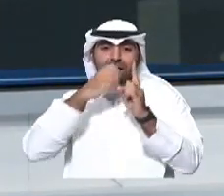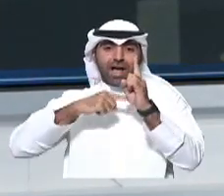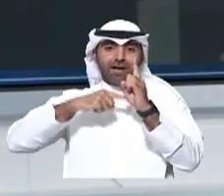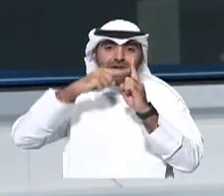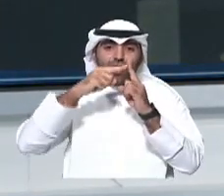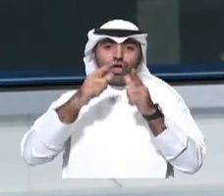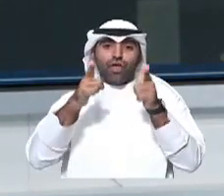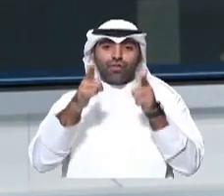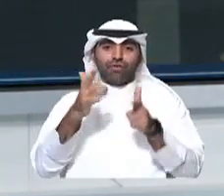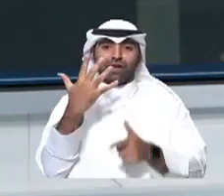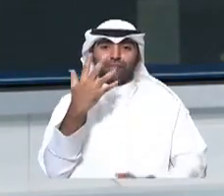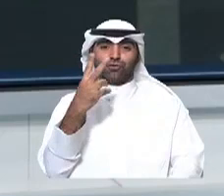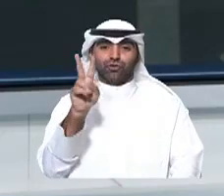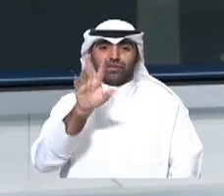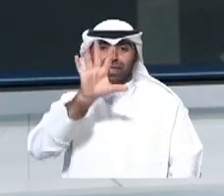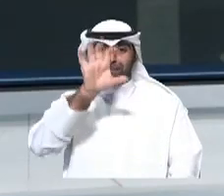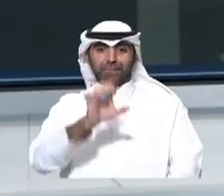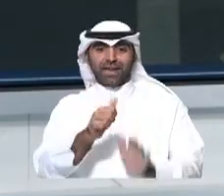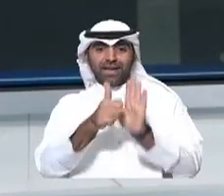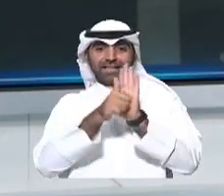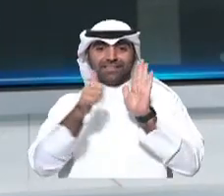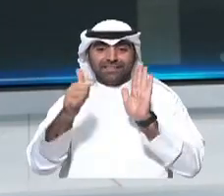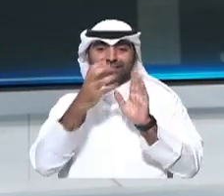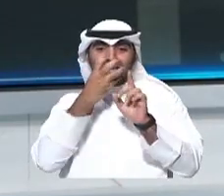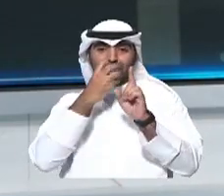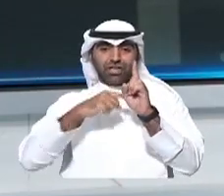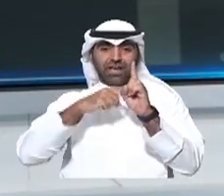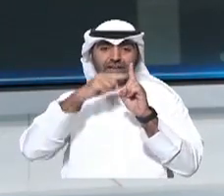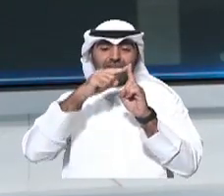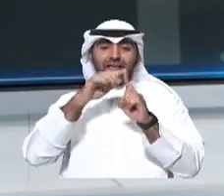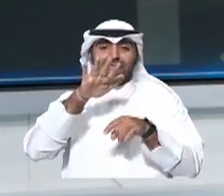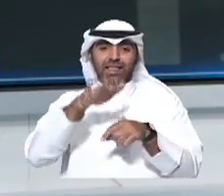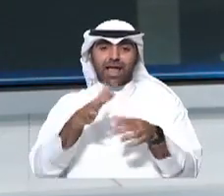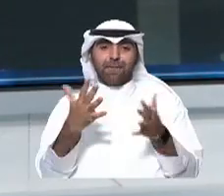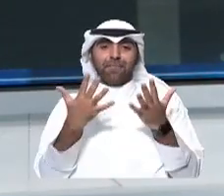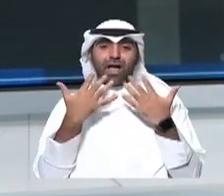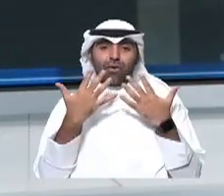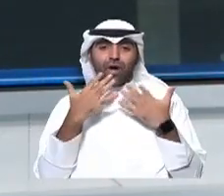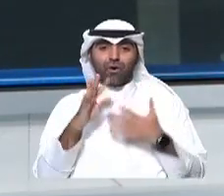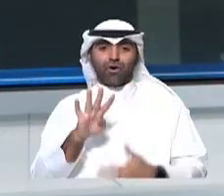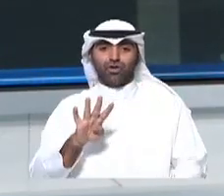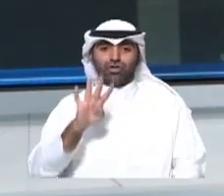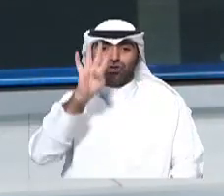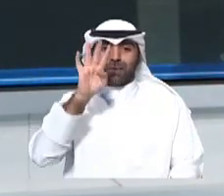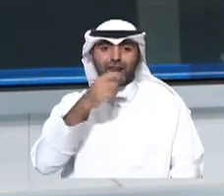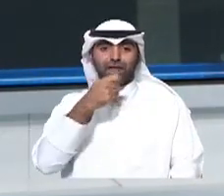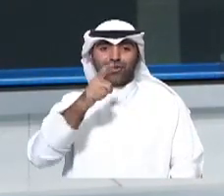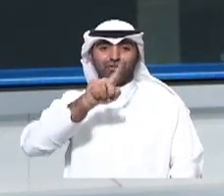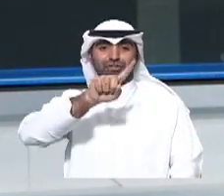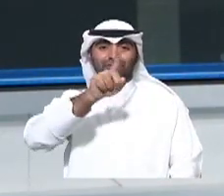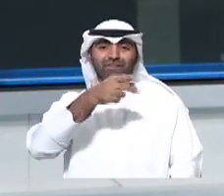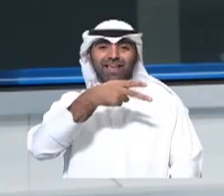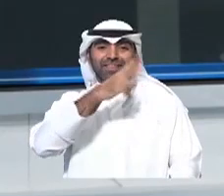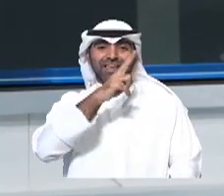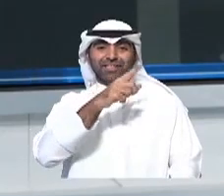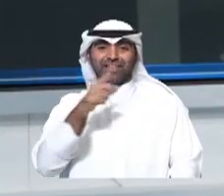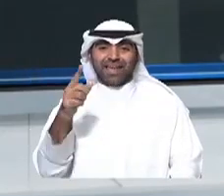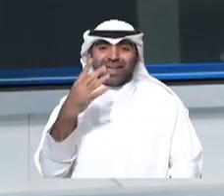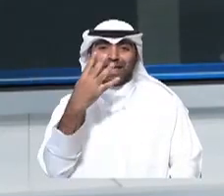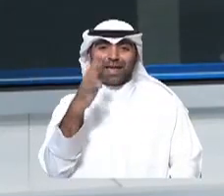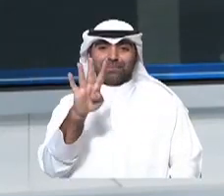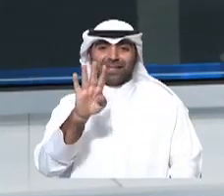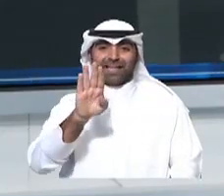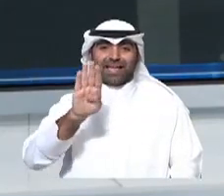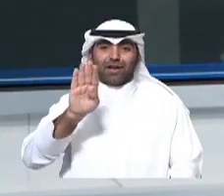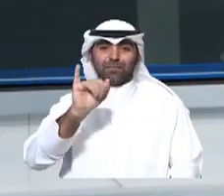درجة مئوية، الرياح مستمرة معنا طوال هذا الأسبوع، شمالية غربية من 12 إلى 40 كيلومتر في الساعة، تنشط على